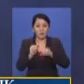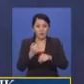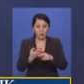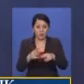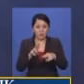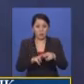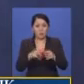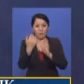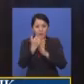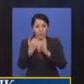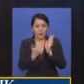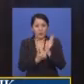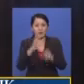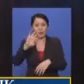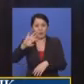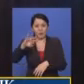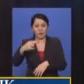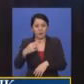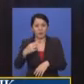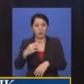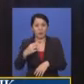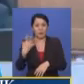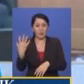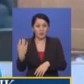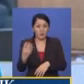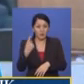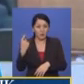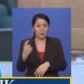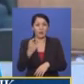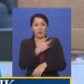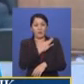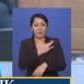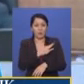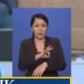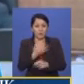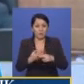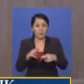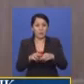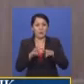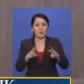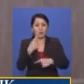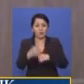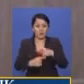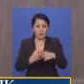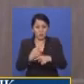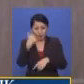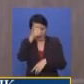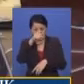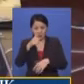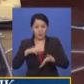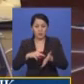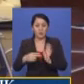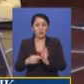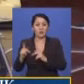мүмкіндік бергенін айтады. Бағдарламаның әлеуметтік жаңа экономикалық тиімділігін атап өткен премьер-министр келесі жылға да